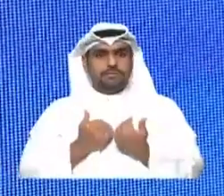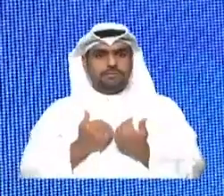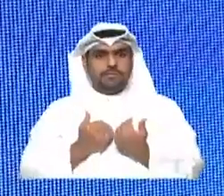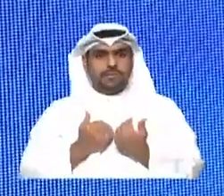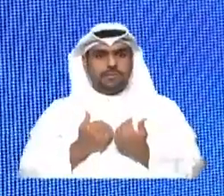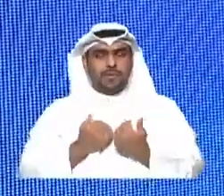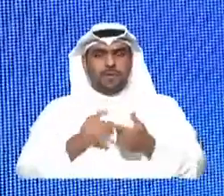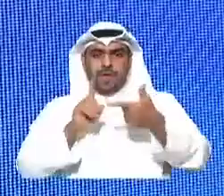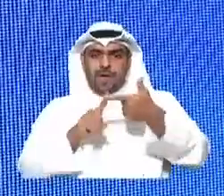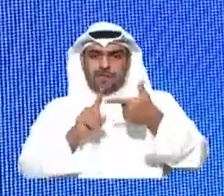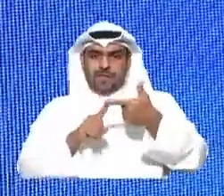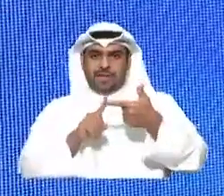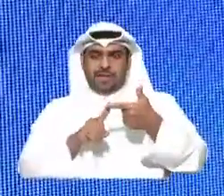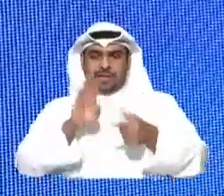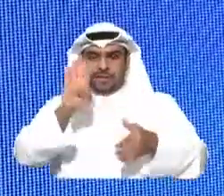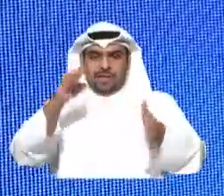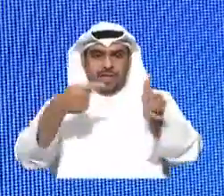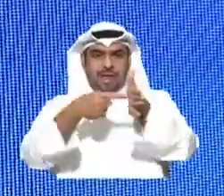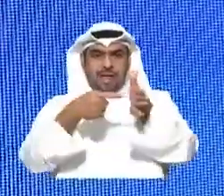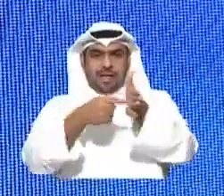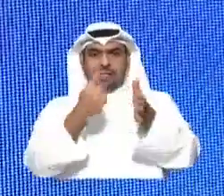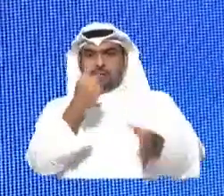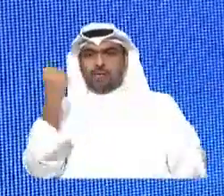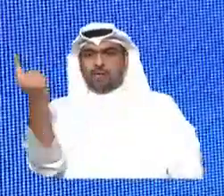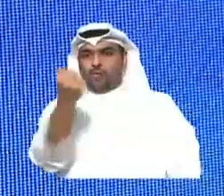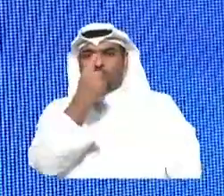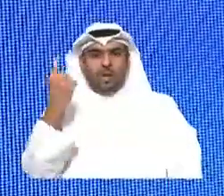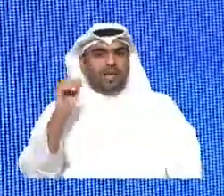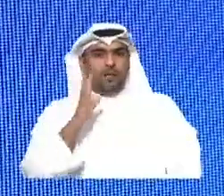بسيول مع الأكاديمية الدولية